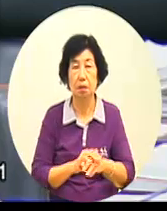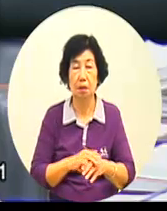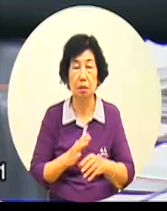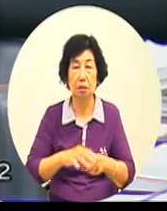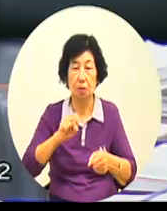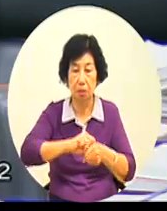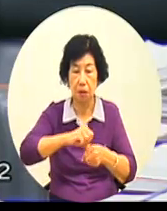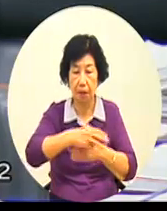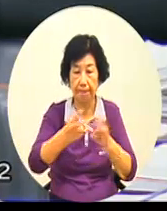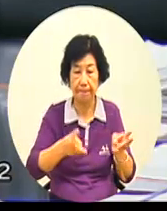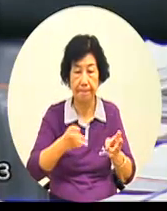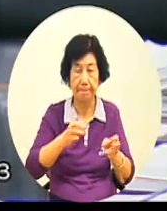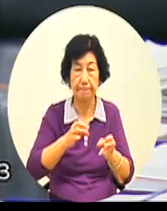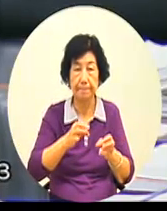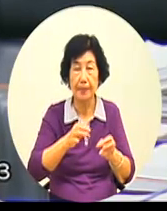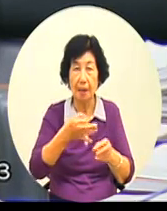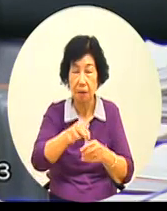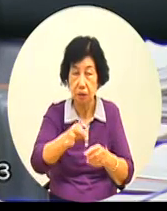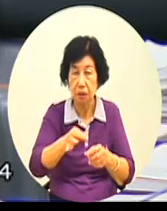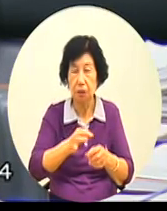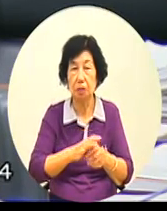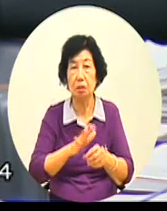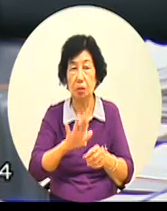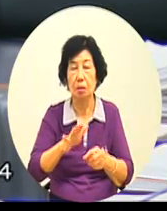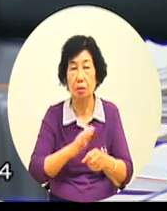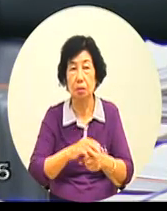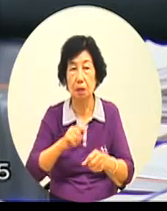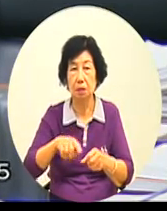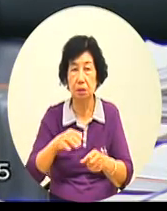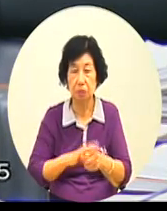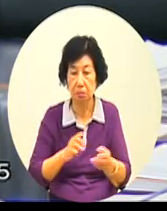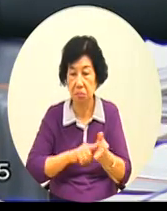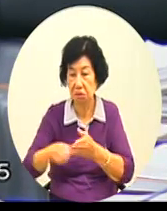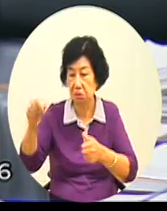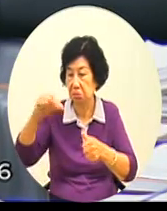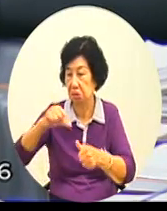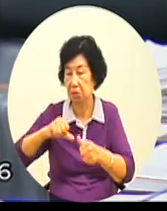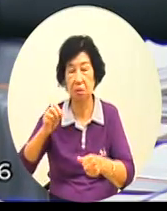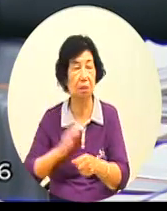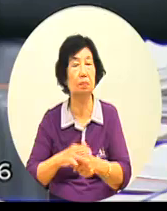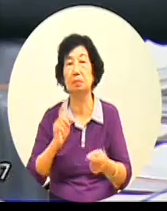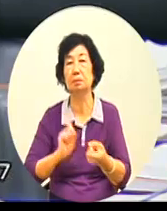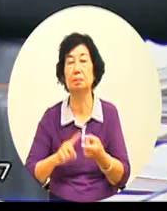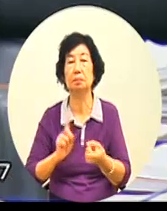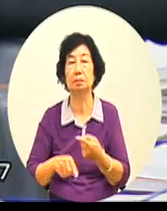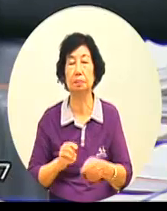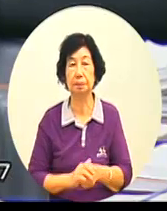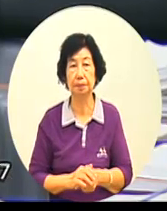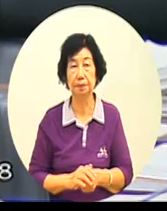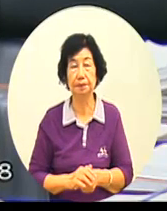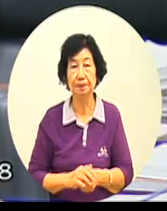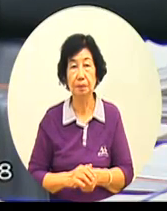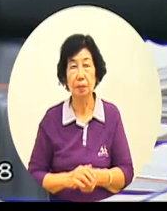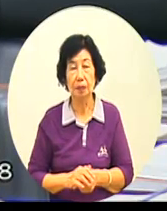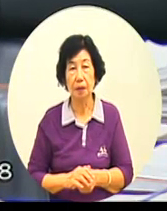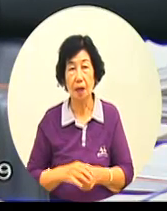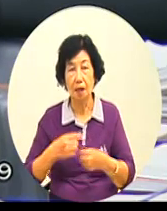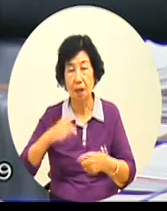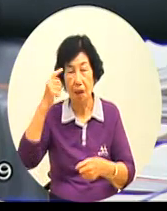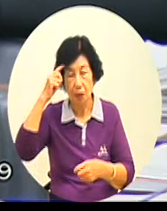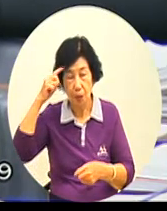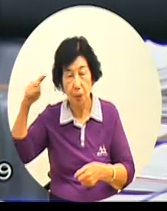直接开罚，我觉得真的不近人情。那我回头再来讲一例一休这件事情，其